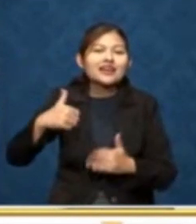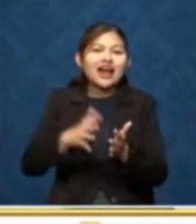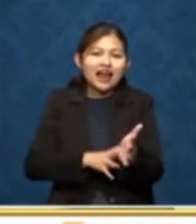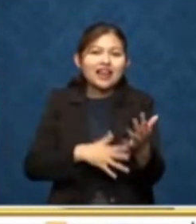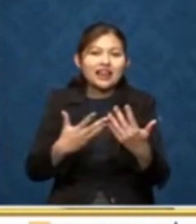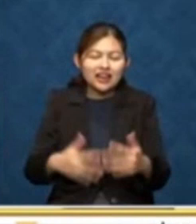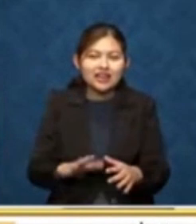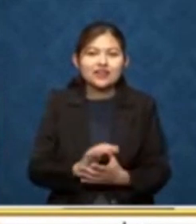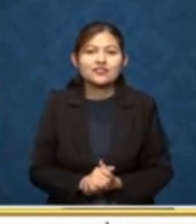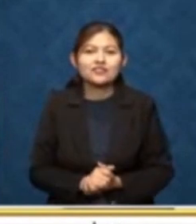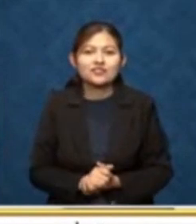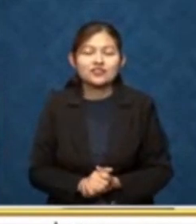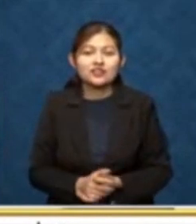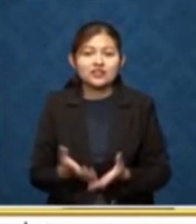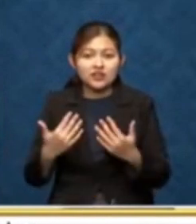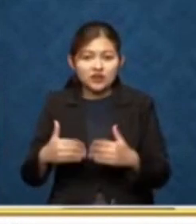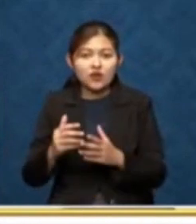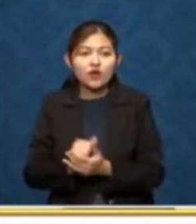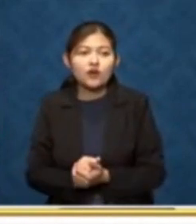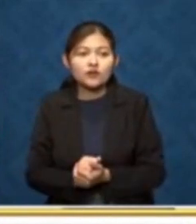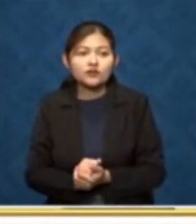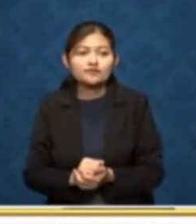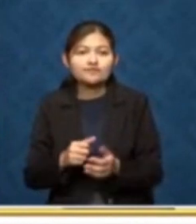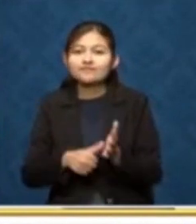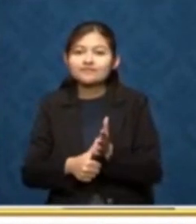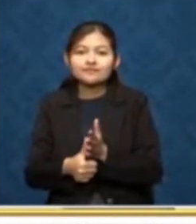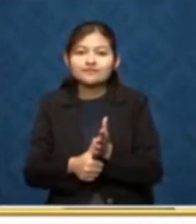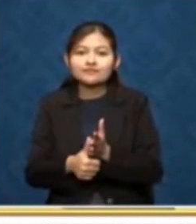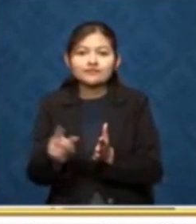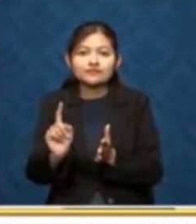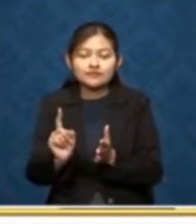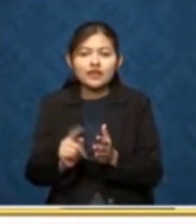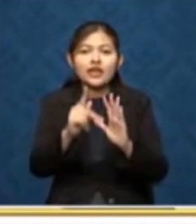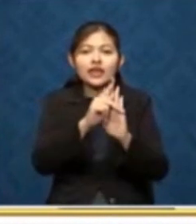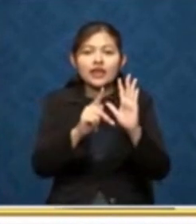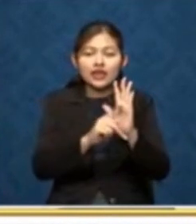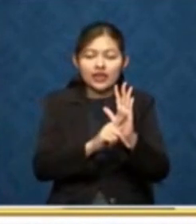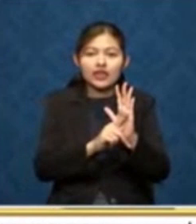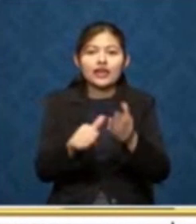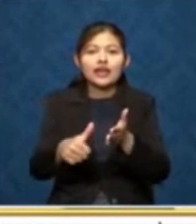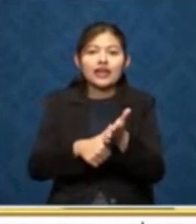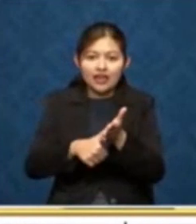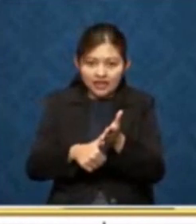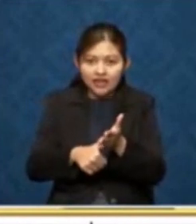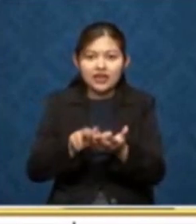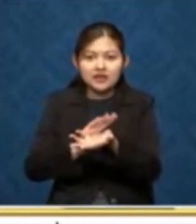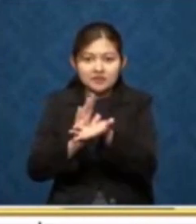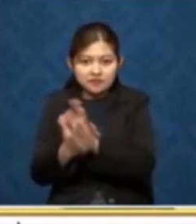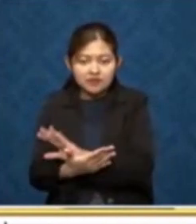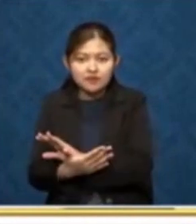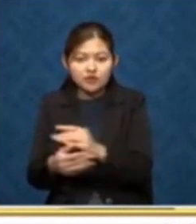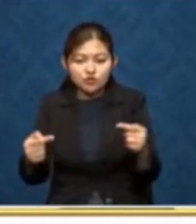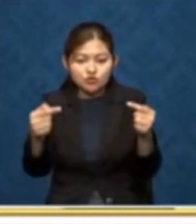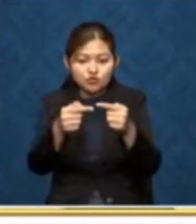การปรับปรุงกฎหมายและระเบียบที่เกี่ยวข้องนี่ก็เป็นเรื่องสำคัญที่จะส่งผลให้การแก้ไขปัญห